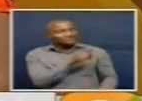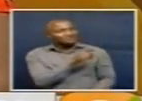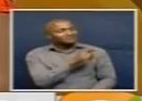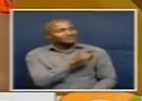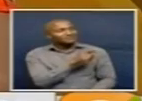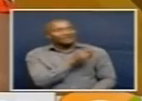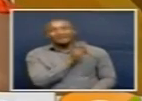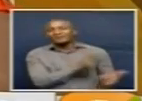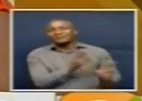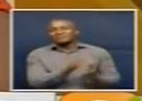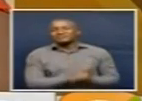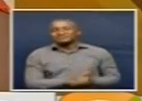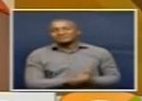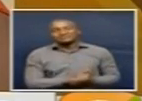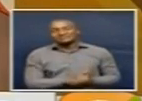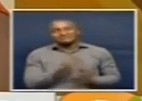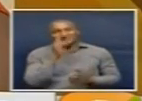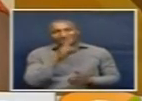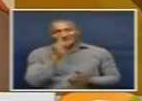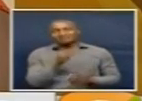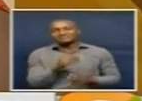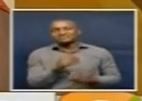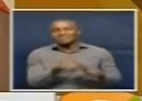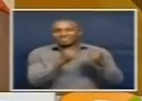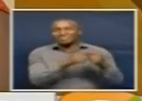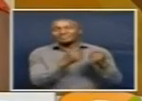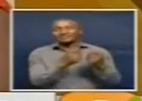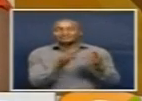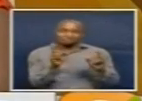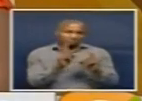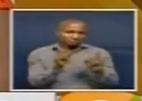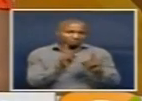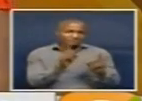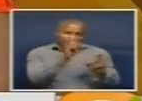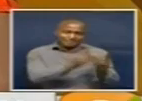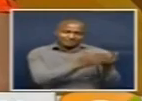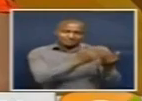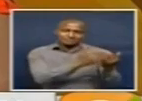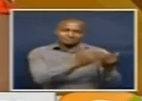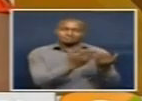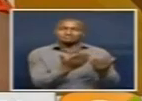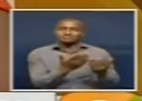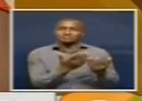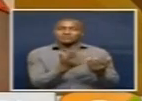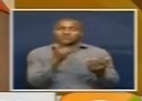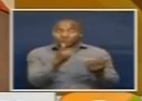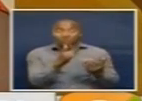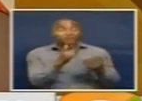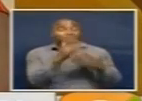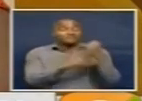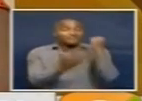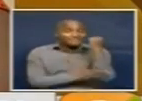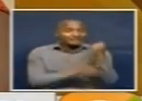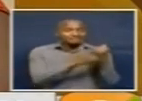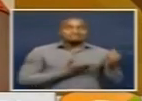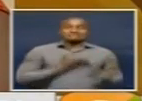ukamchukulia kama ni mtu wa kumtania ama kumpatia mambo yasiofaa. Na usimuudhi ukaona kwamba unamuudhi makusudi, kwamba